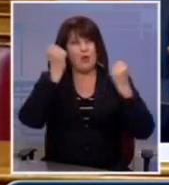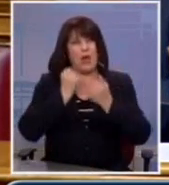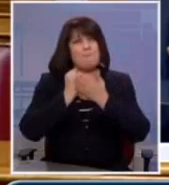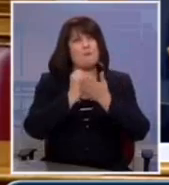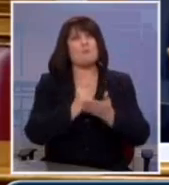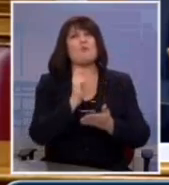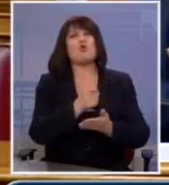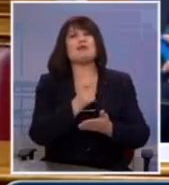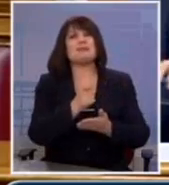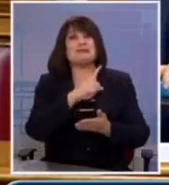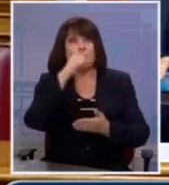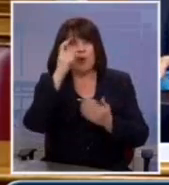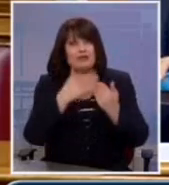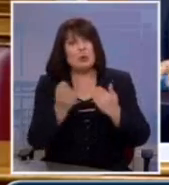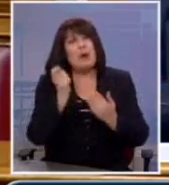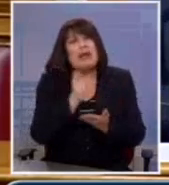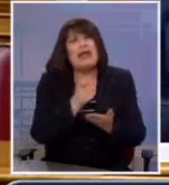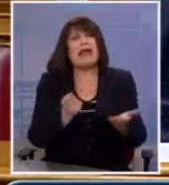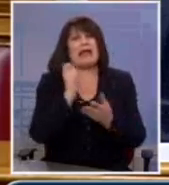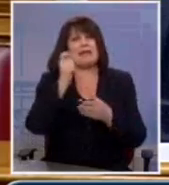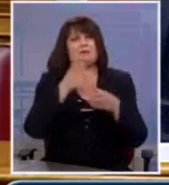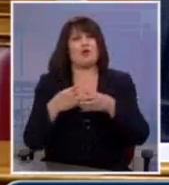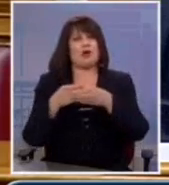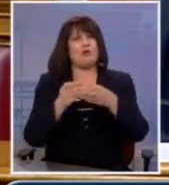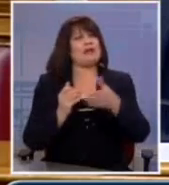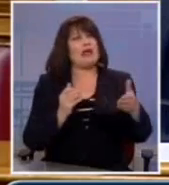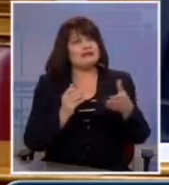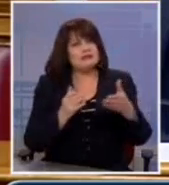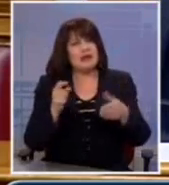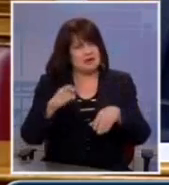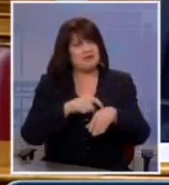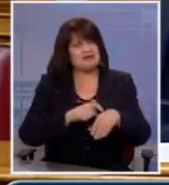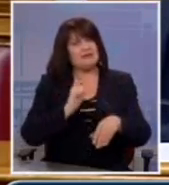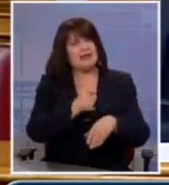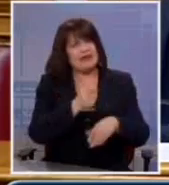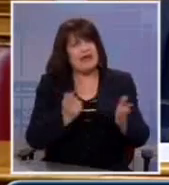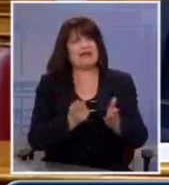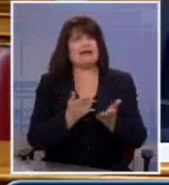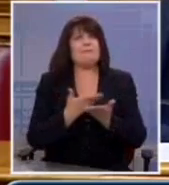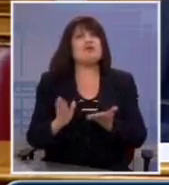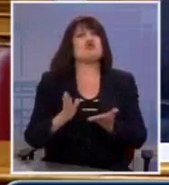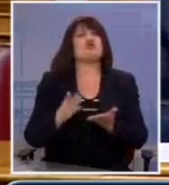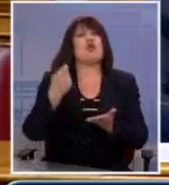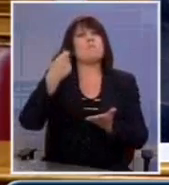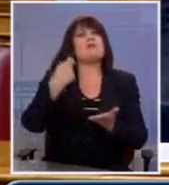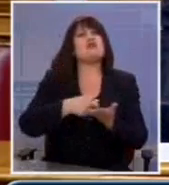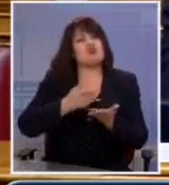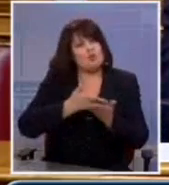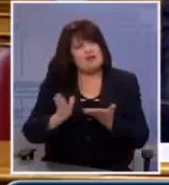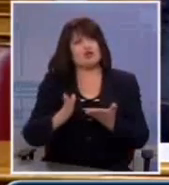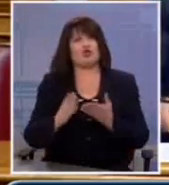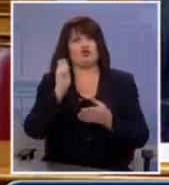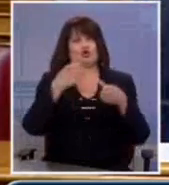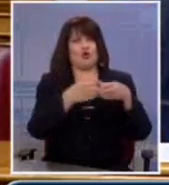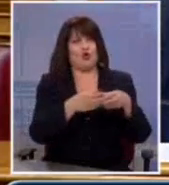σε καιρούς πάρα πολύ δύσκολους από όλα τα κόμματα της αριστεράς, ακόμα και τώρα που δίνουμε το μισό μας μισθό εμείς και άλλοι από